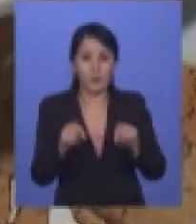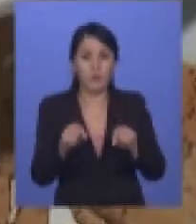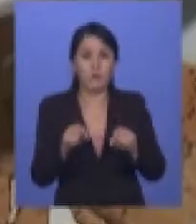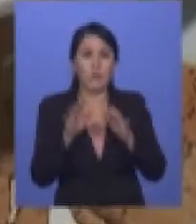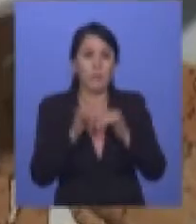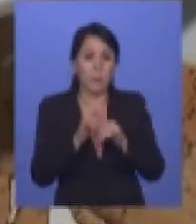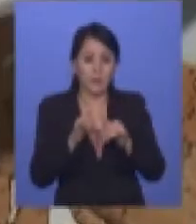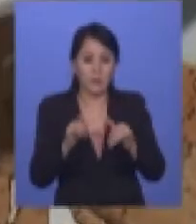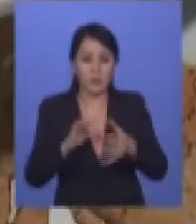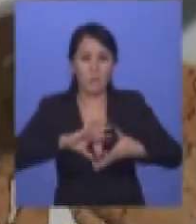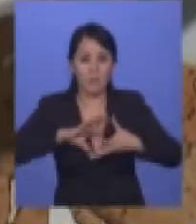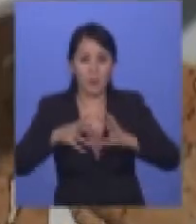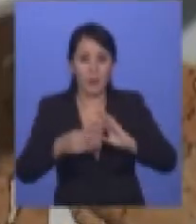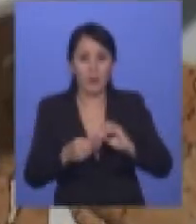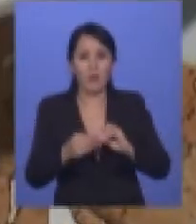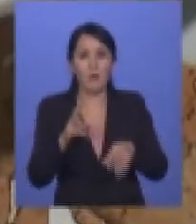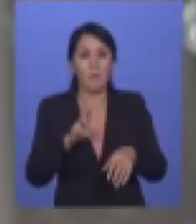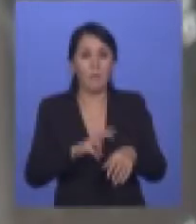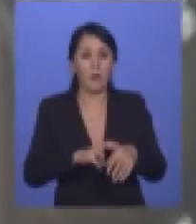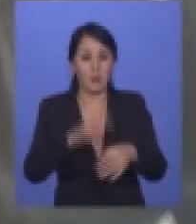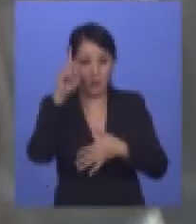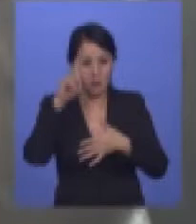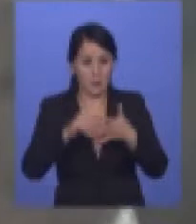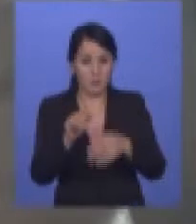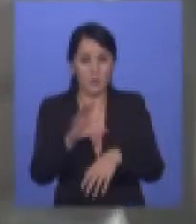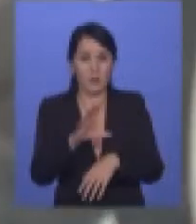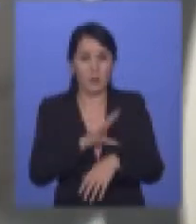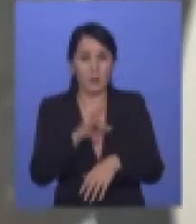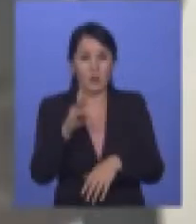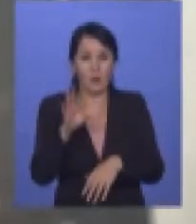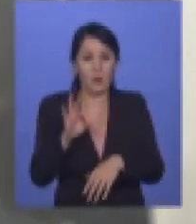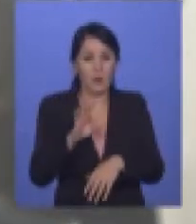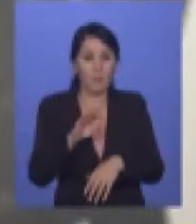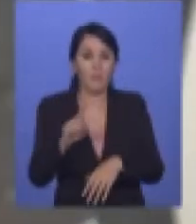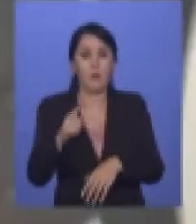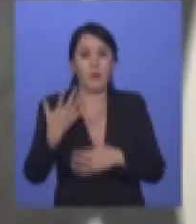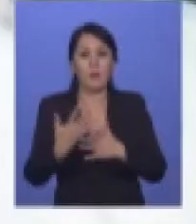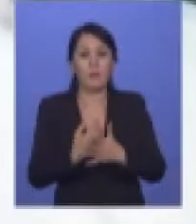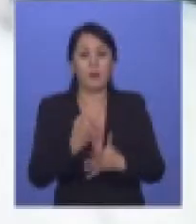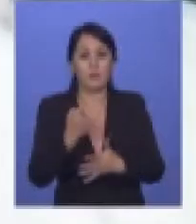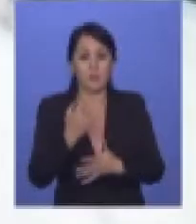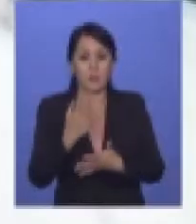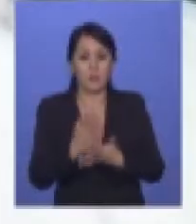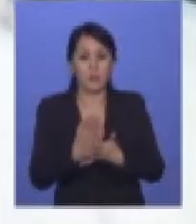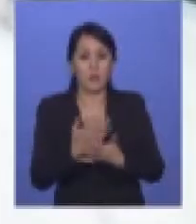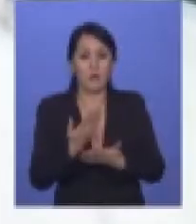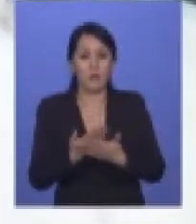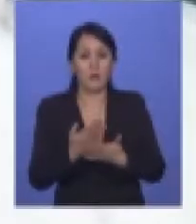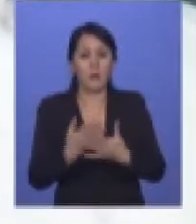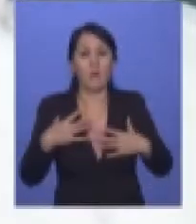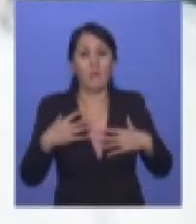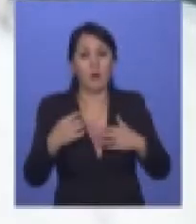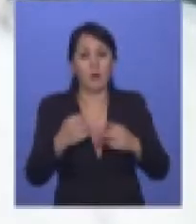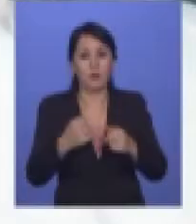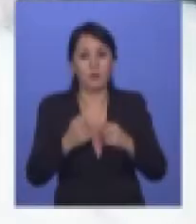қажырлы еңбектерінің нәтижесінде пациенттердің сенімінен шығуда. Айнакөз көз орталығының жетістіктері де баршылық. Мәселен, денсаулық